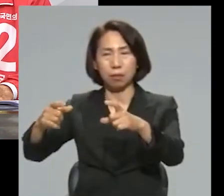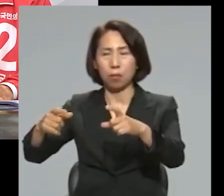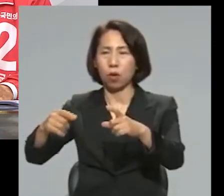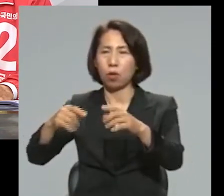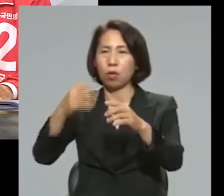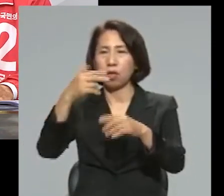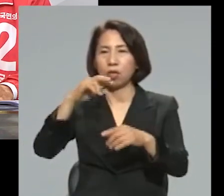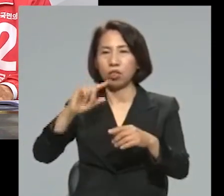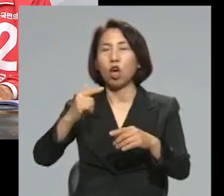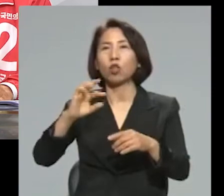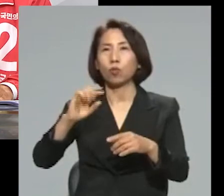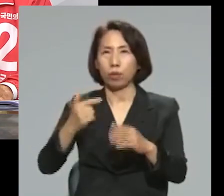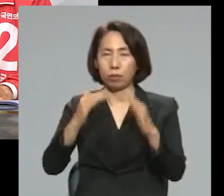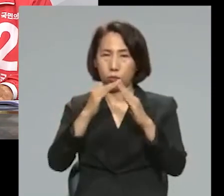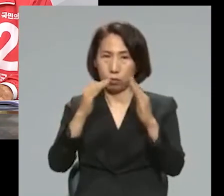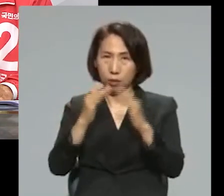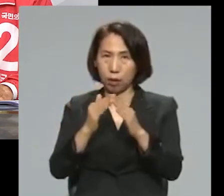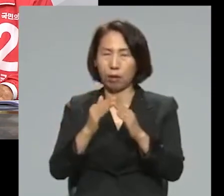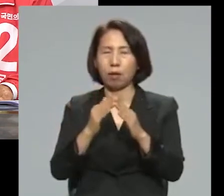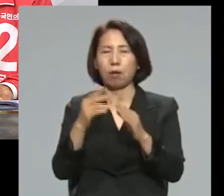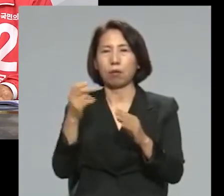전원주택과 또한